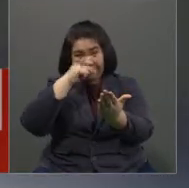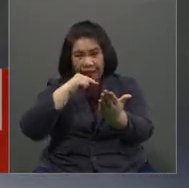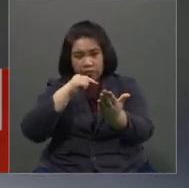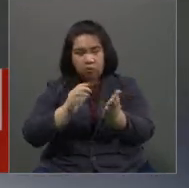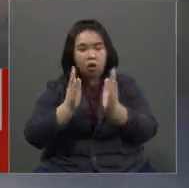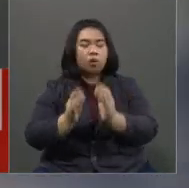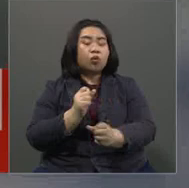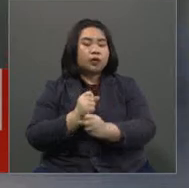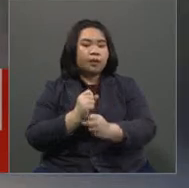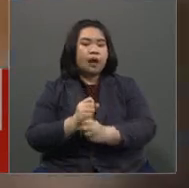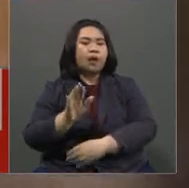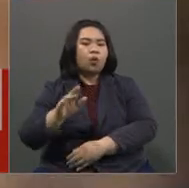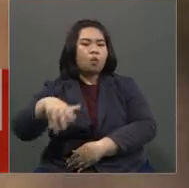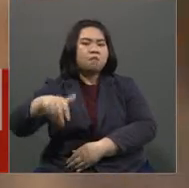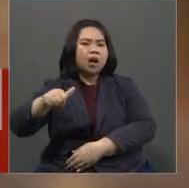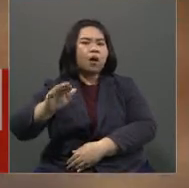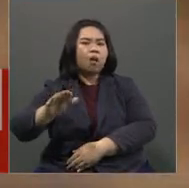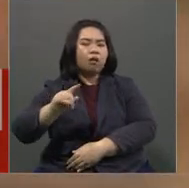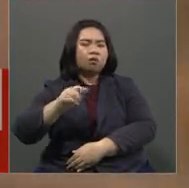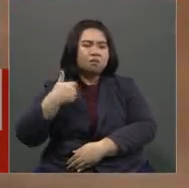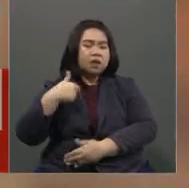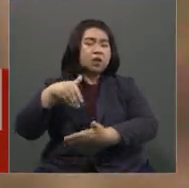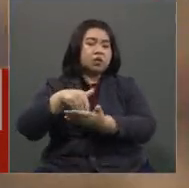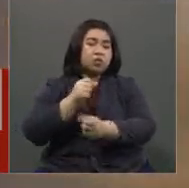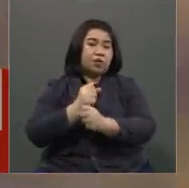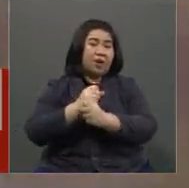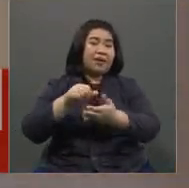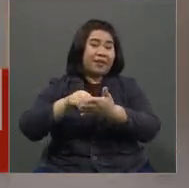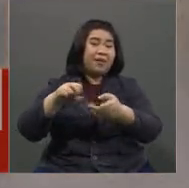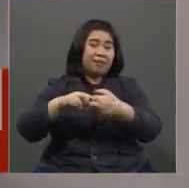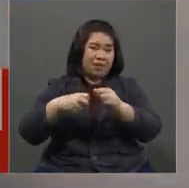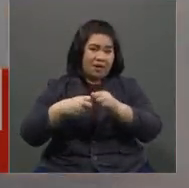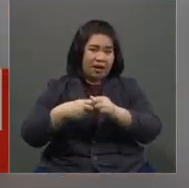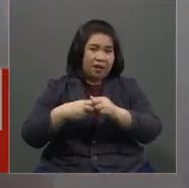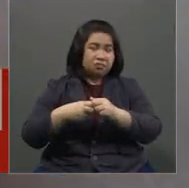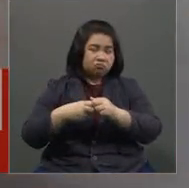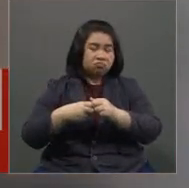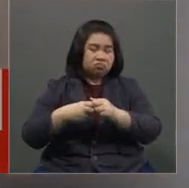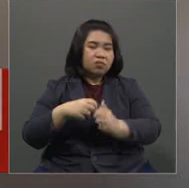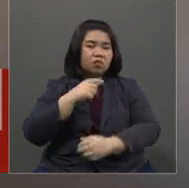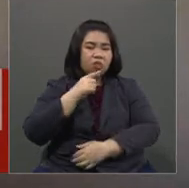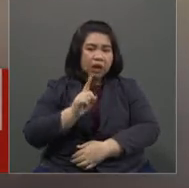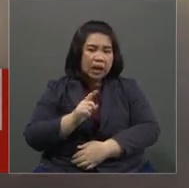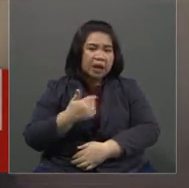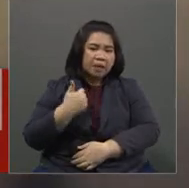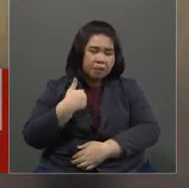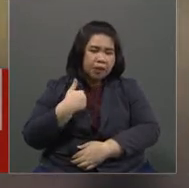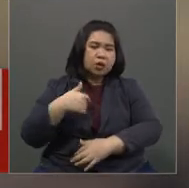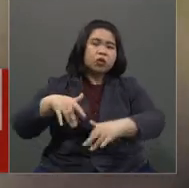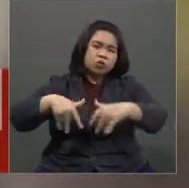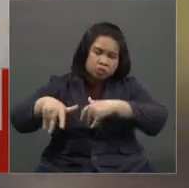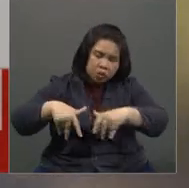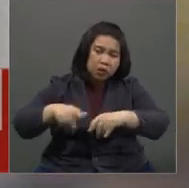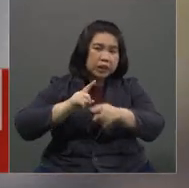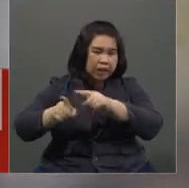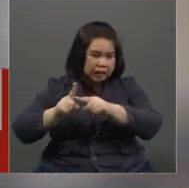ที่จากกองกำลังผาเมืองศูนย์อำนวยการป้องกันและแก้ไขปัญหาไฟป่าในพื้นที่โครงการพัฒนาดอยตุงได้นำชุมชนแล้วก็ชาว